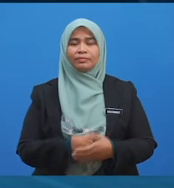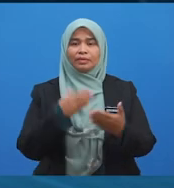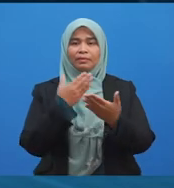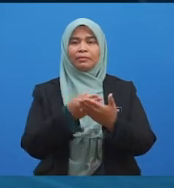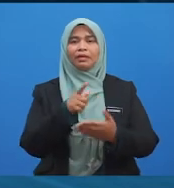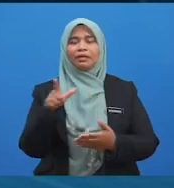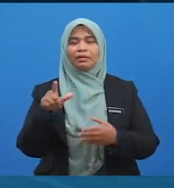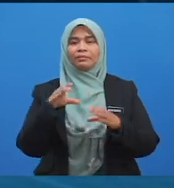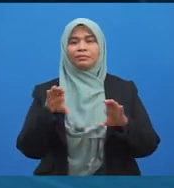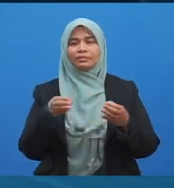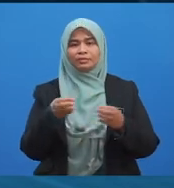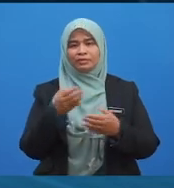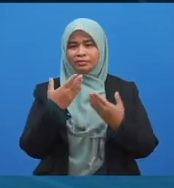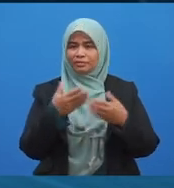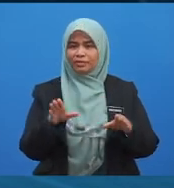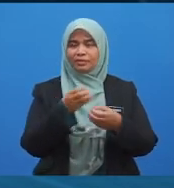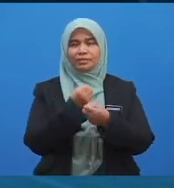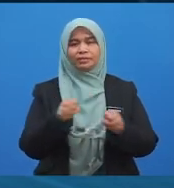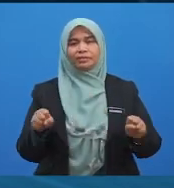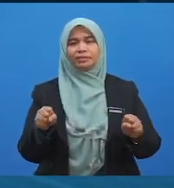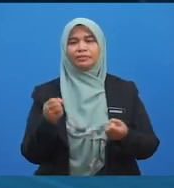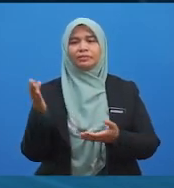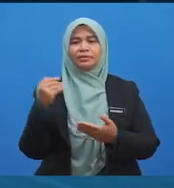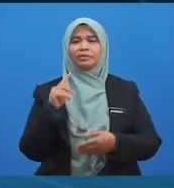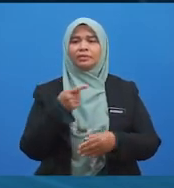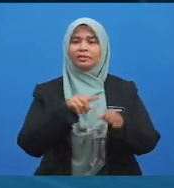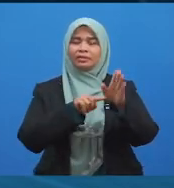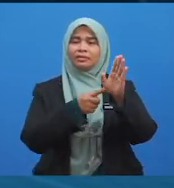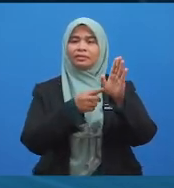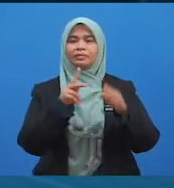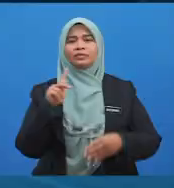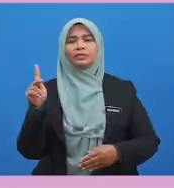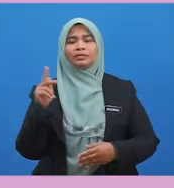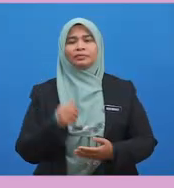Baiklah, murid-murid sudah bersedia? Mari kita mulakan.